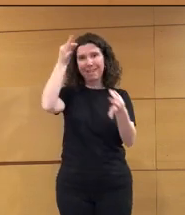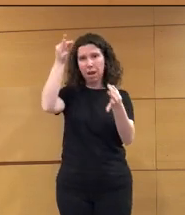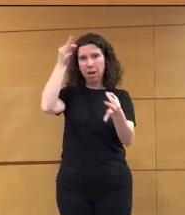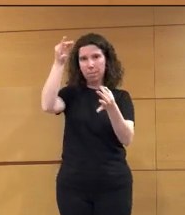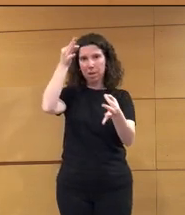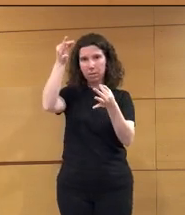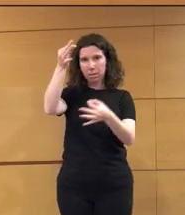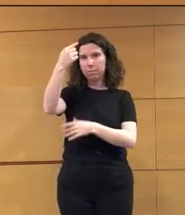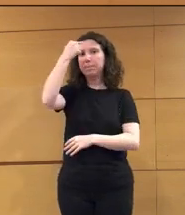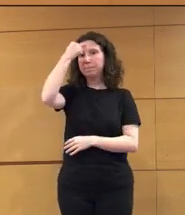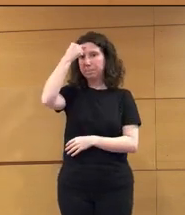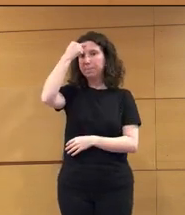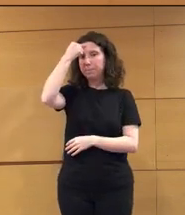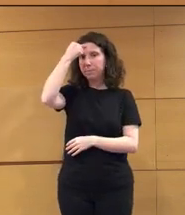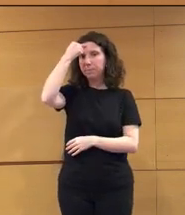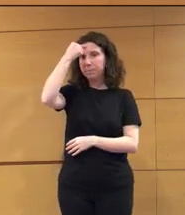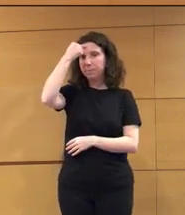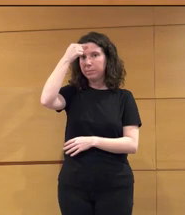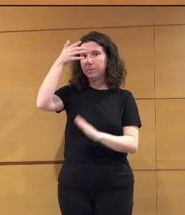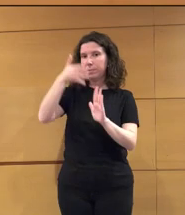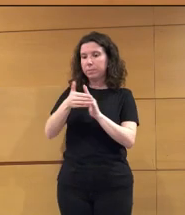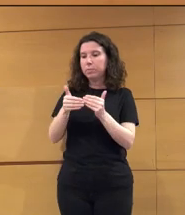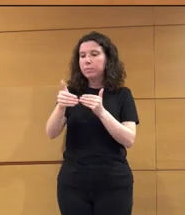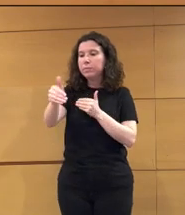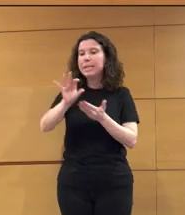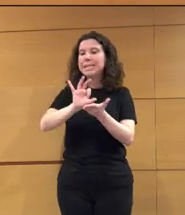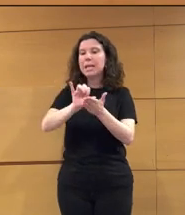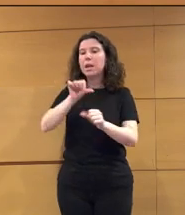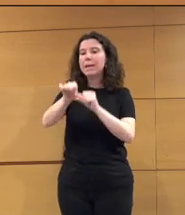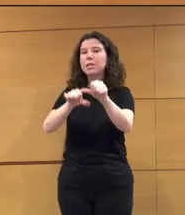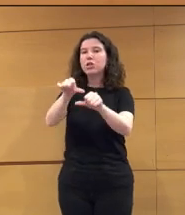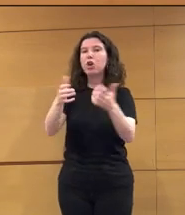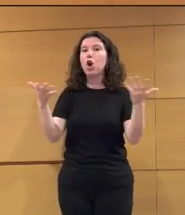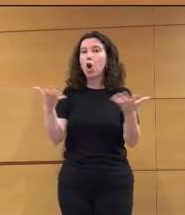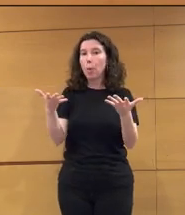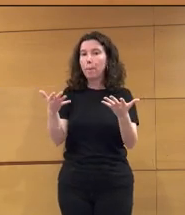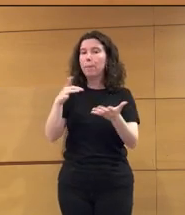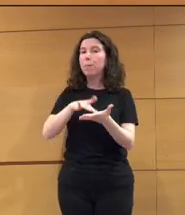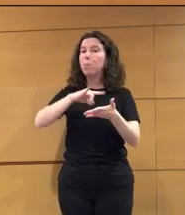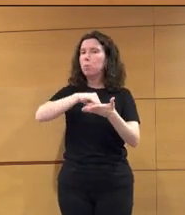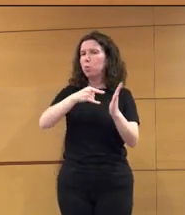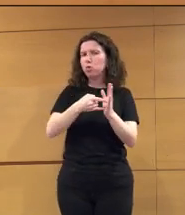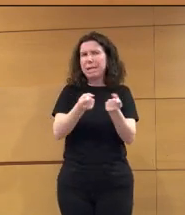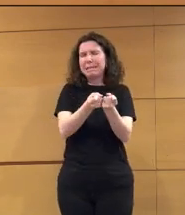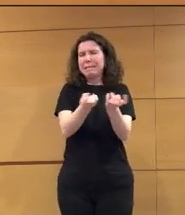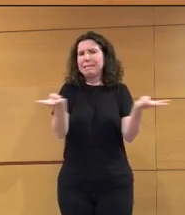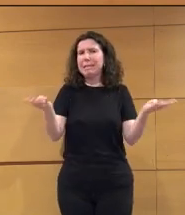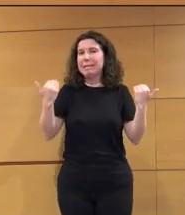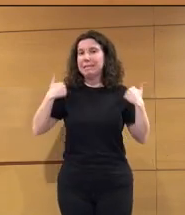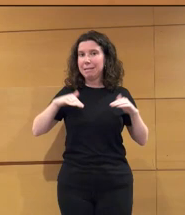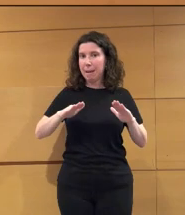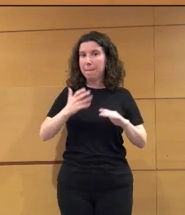l'hora de desenvolupar tots aquests serveis. Hem passat per projectes diversos, més